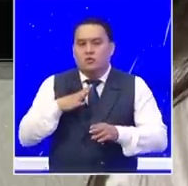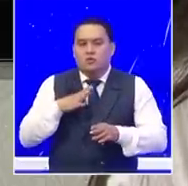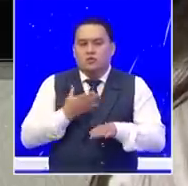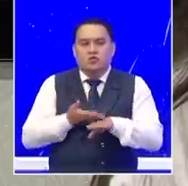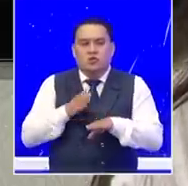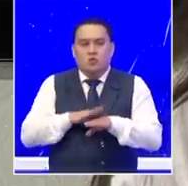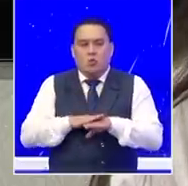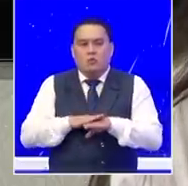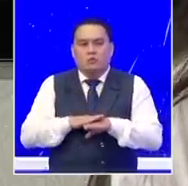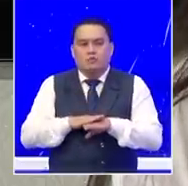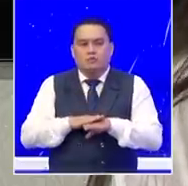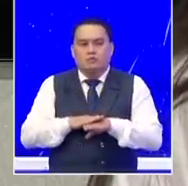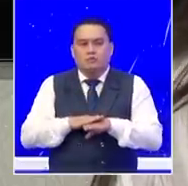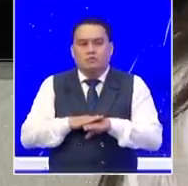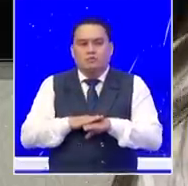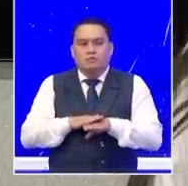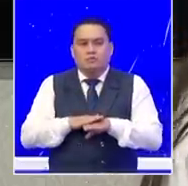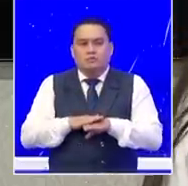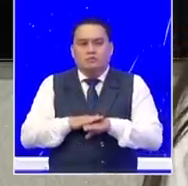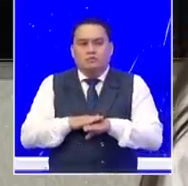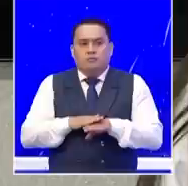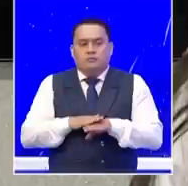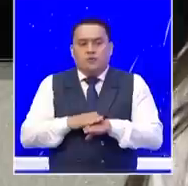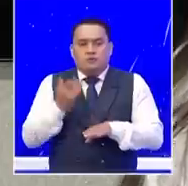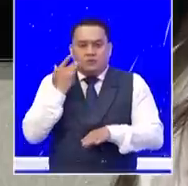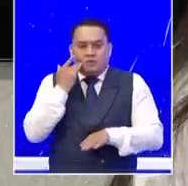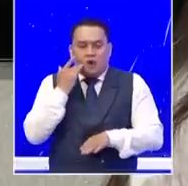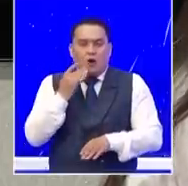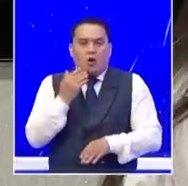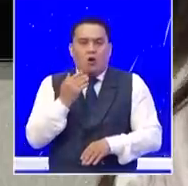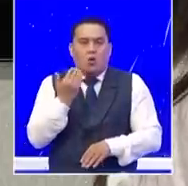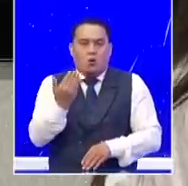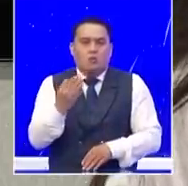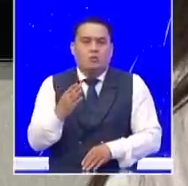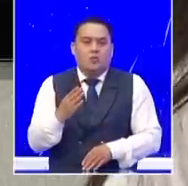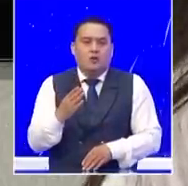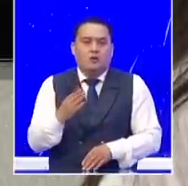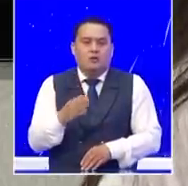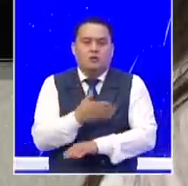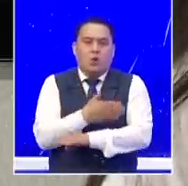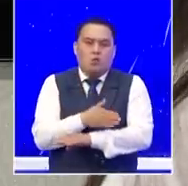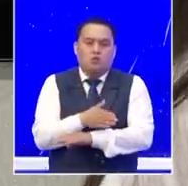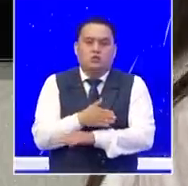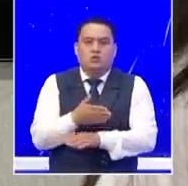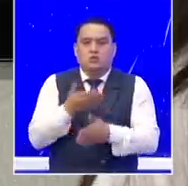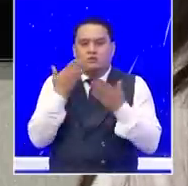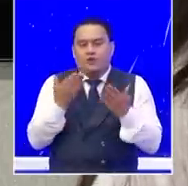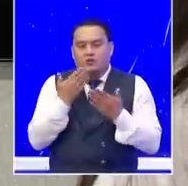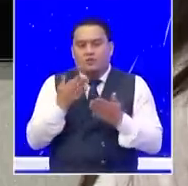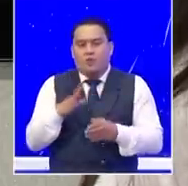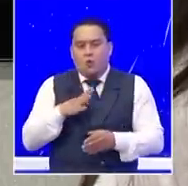тяжело. Здоровье было хорошее, да? Да, он очень, он все время выходил на улицу, все